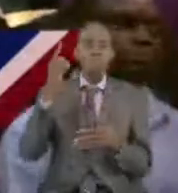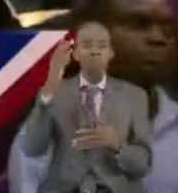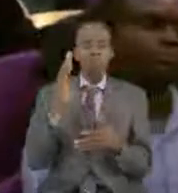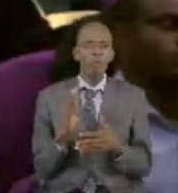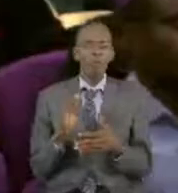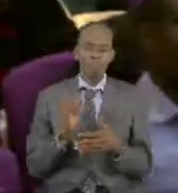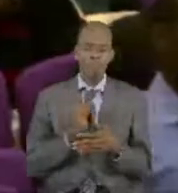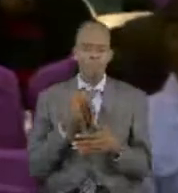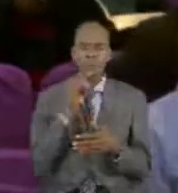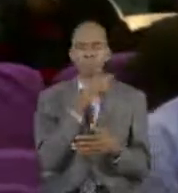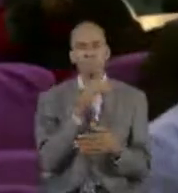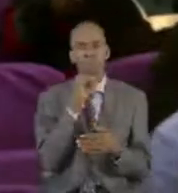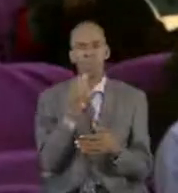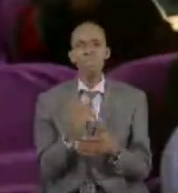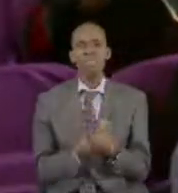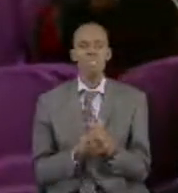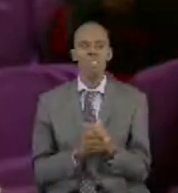point.